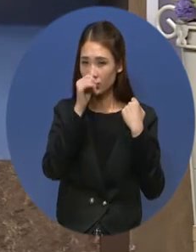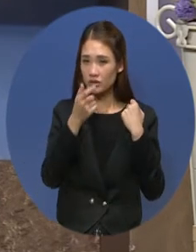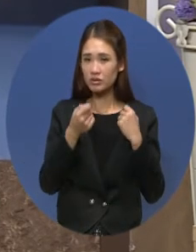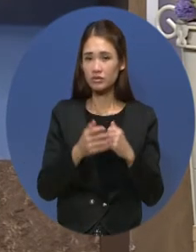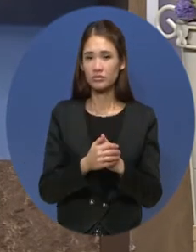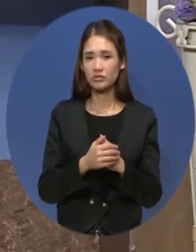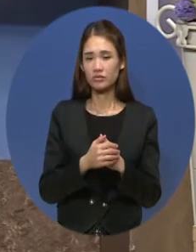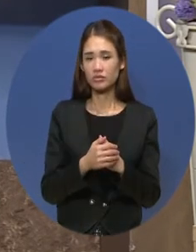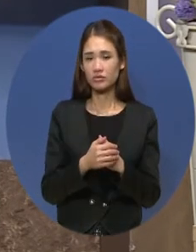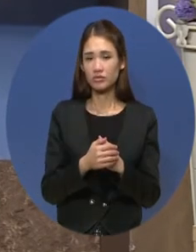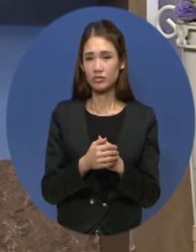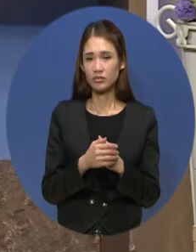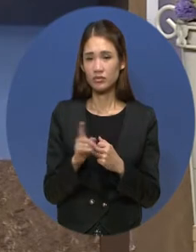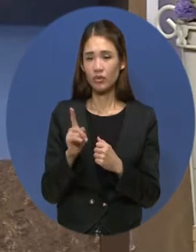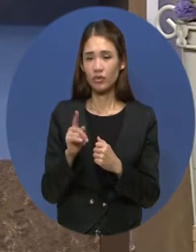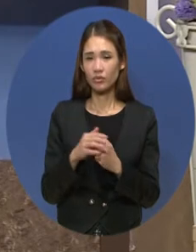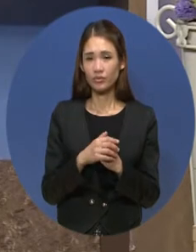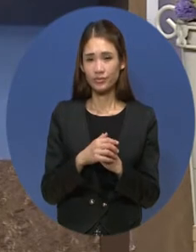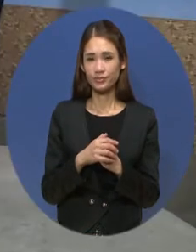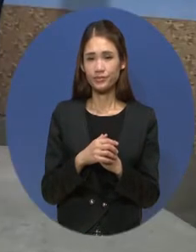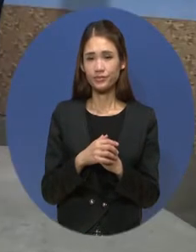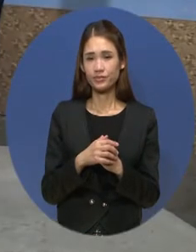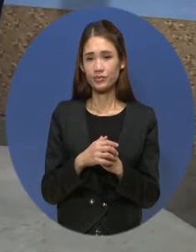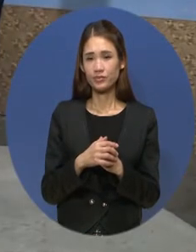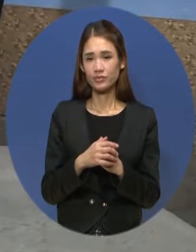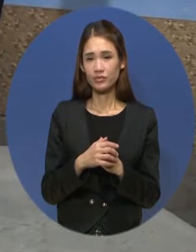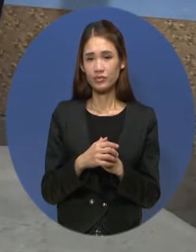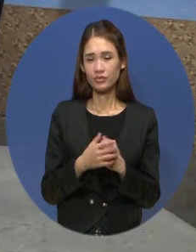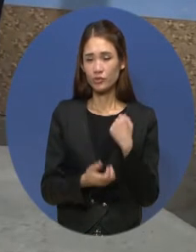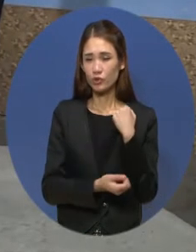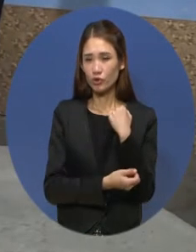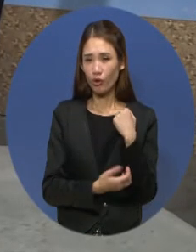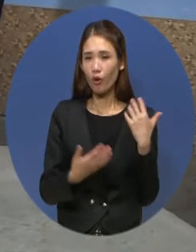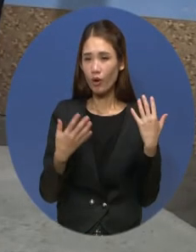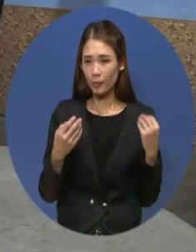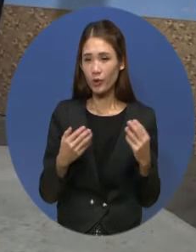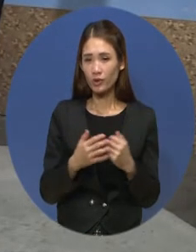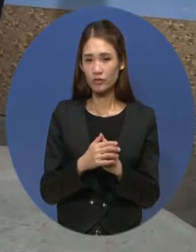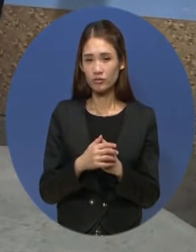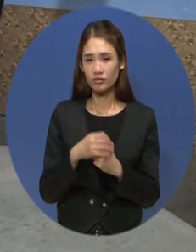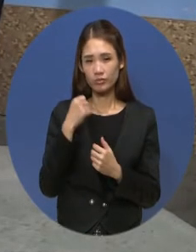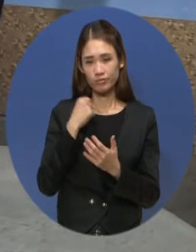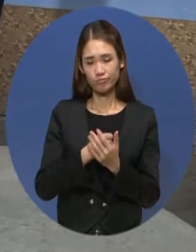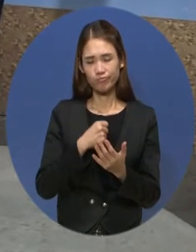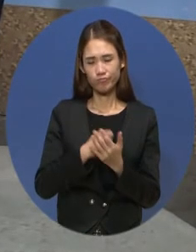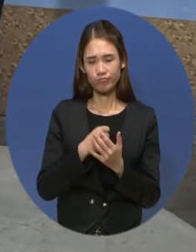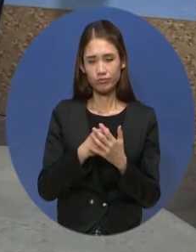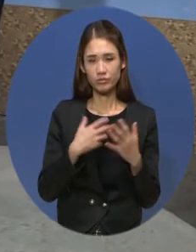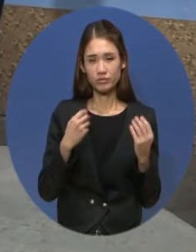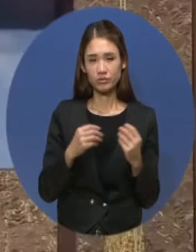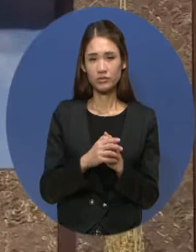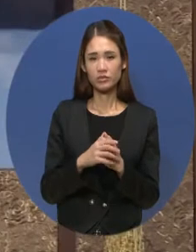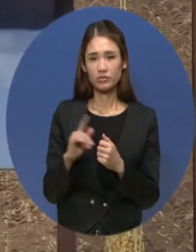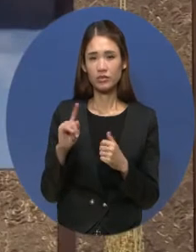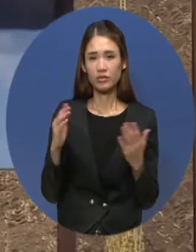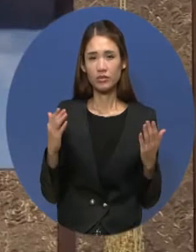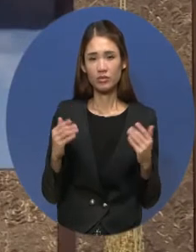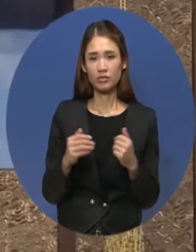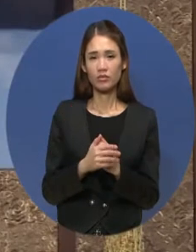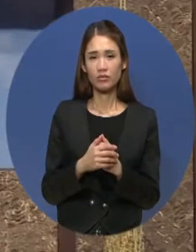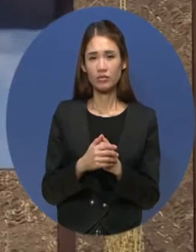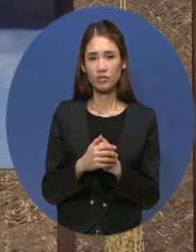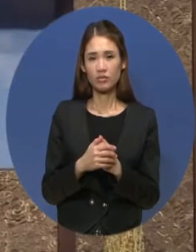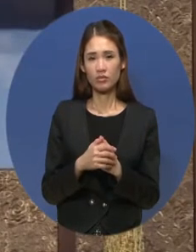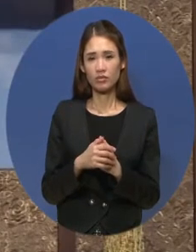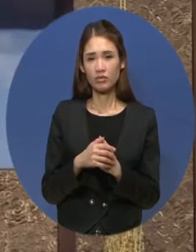같은데 어떠셨나요 어 되게 많이 9 여쭤 안타까운 일들이 많이 있죠 어떠한 일들이 얘기